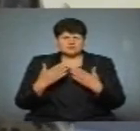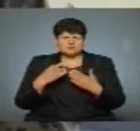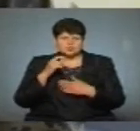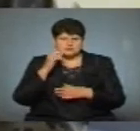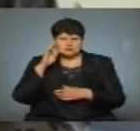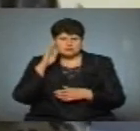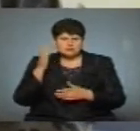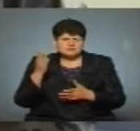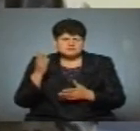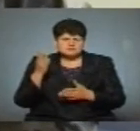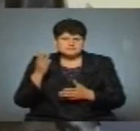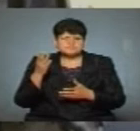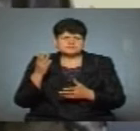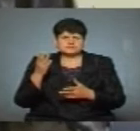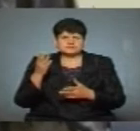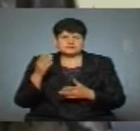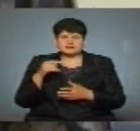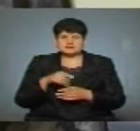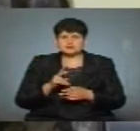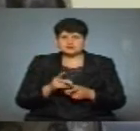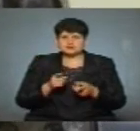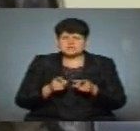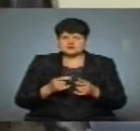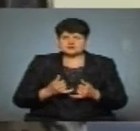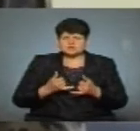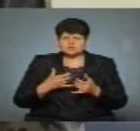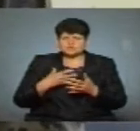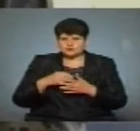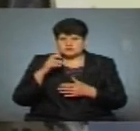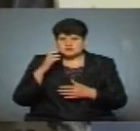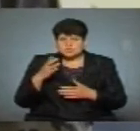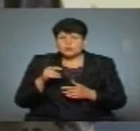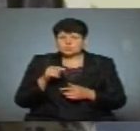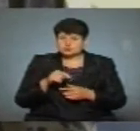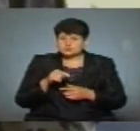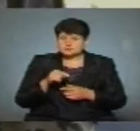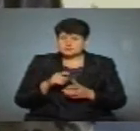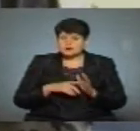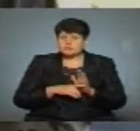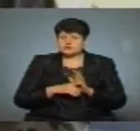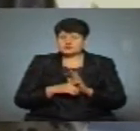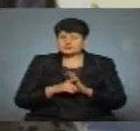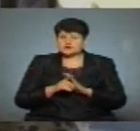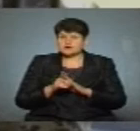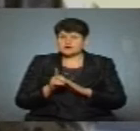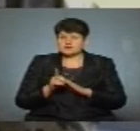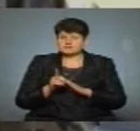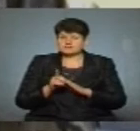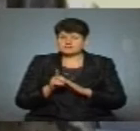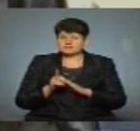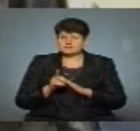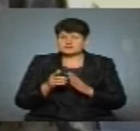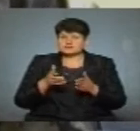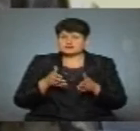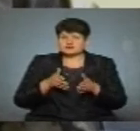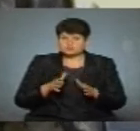хлопцями, дійсно ті, хто шанують і поважають свою державу, от тоді я почав, як кажуть,